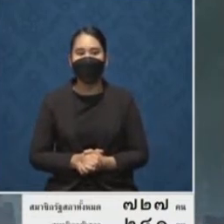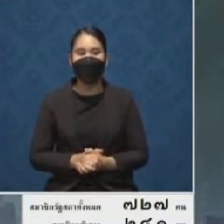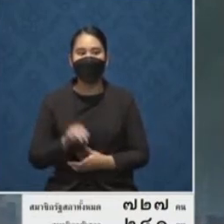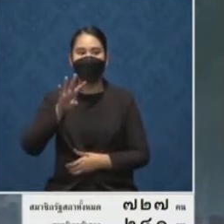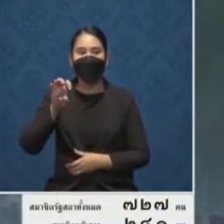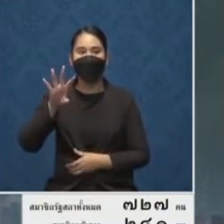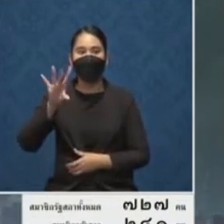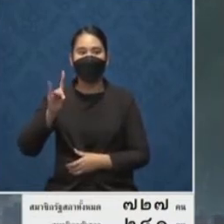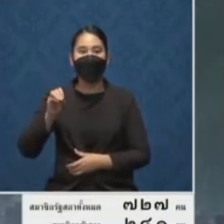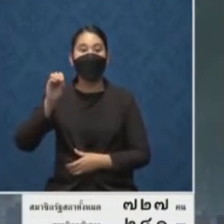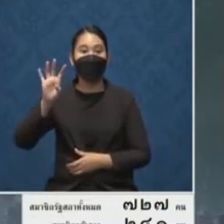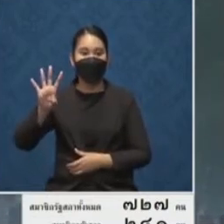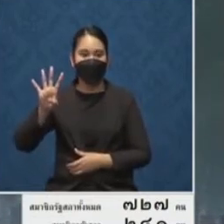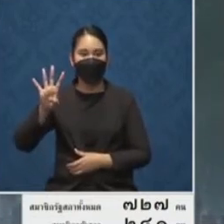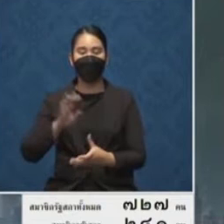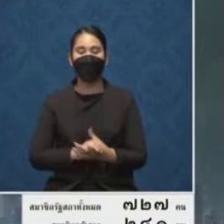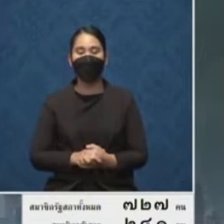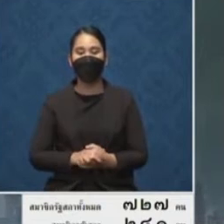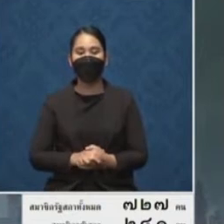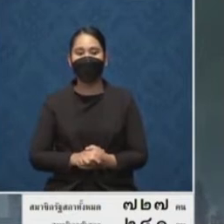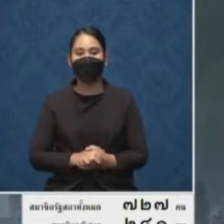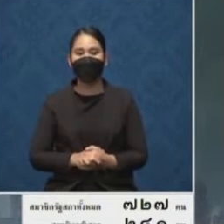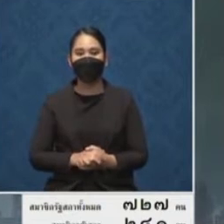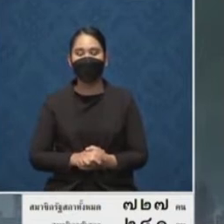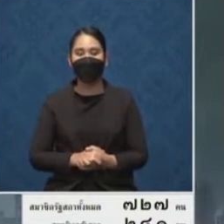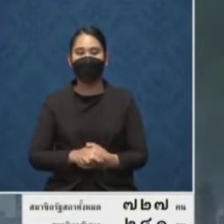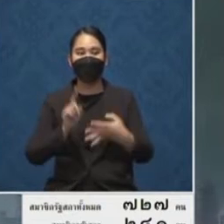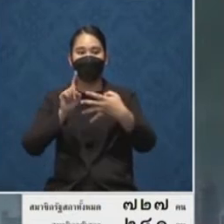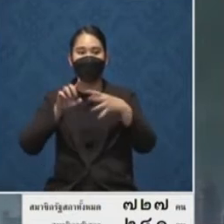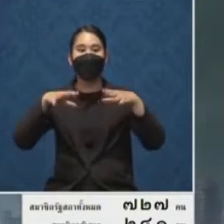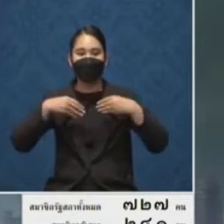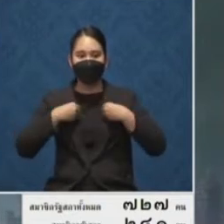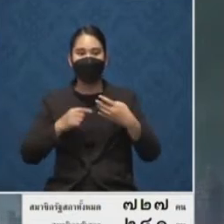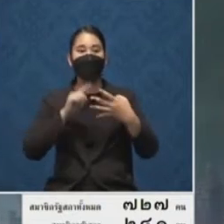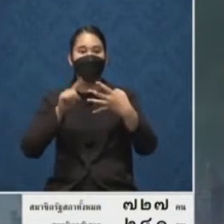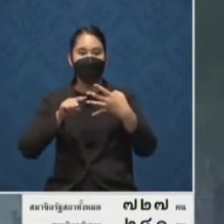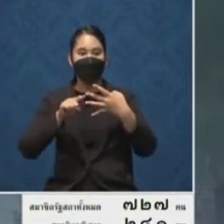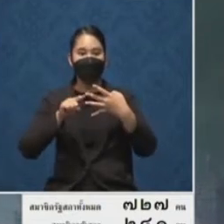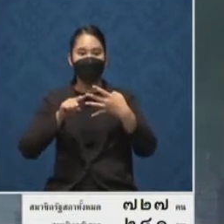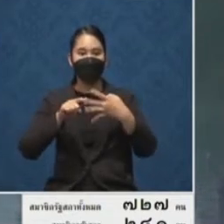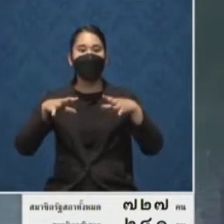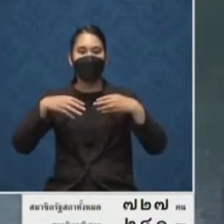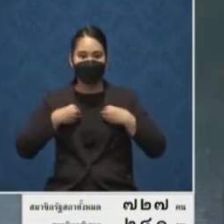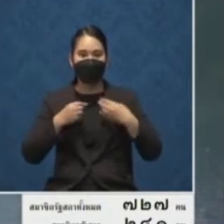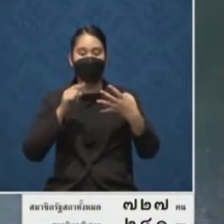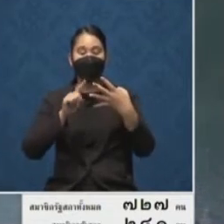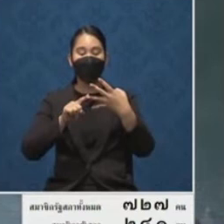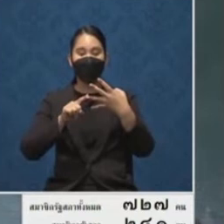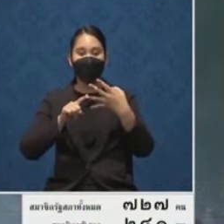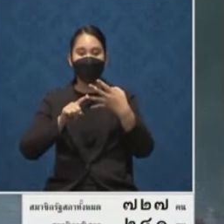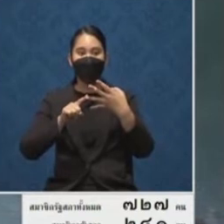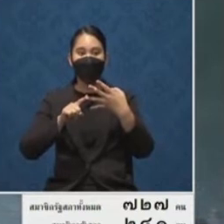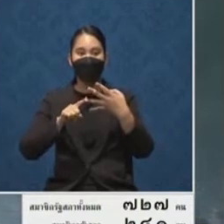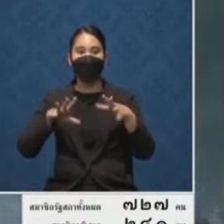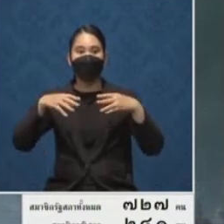484นายวิสิทธิ์พิทยาพร 1รับหลักการ2รับหลักการ